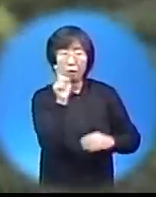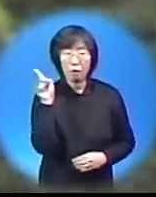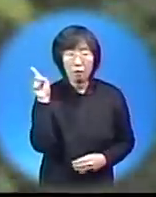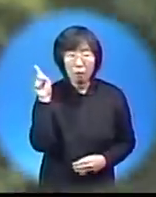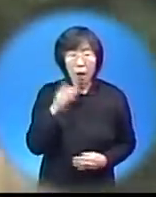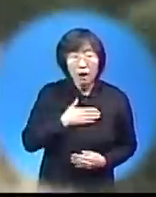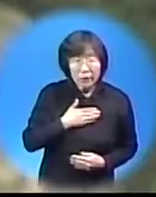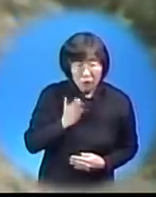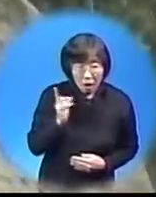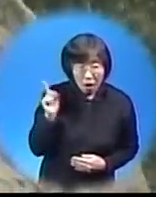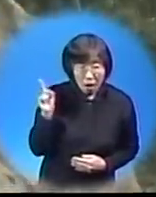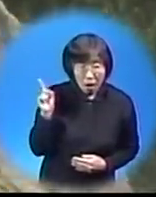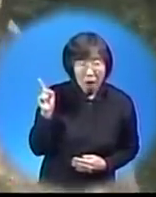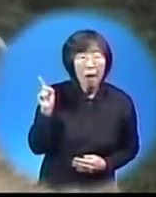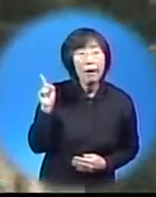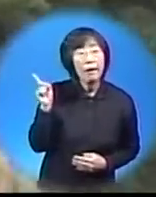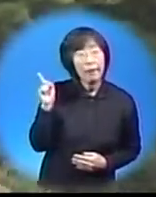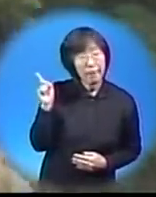か。